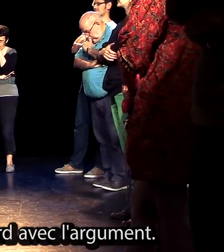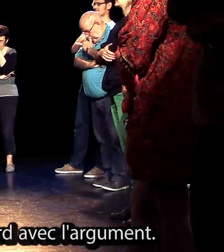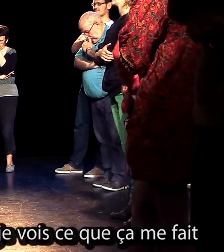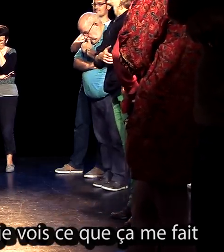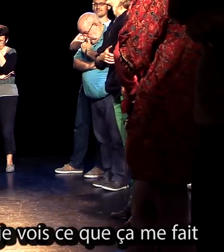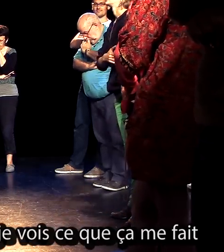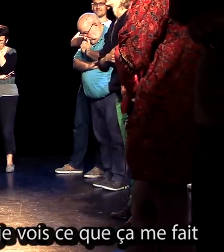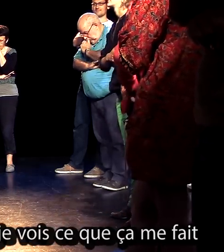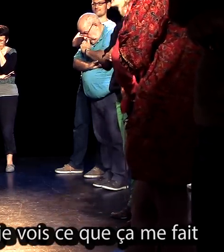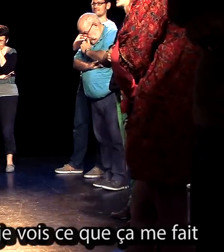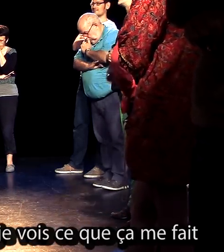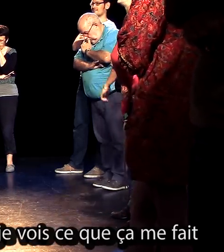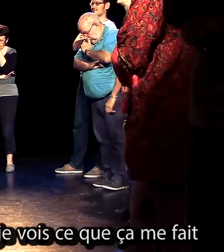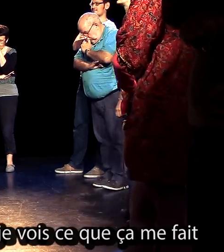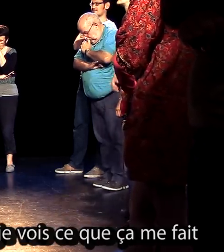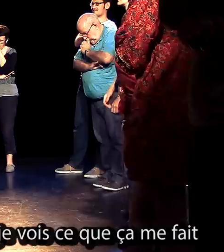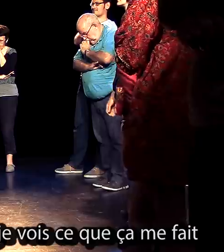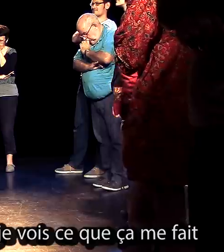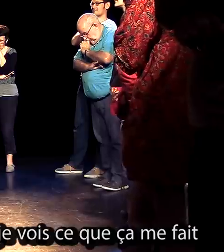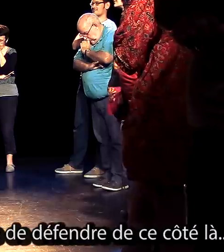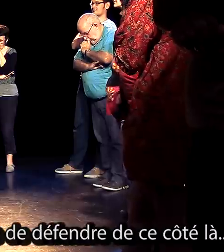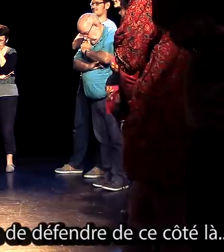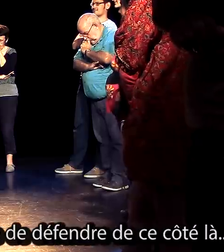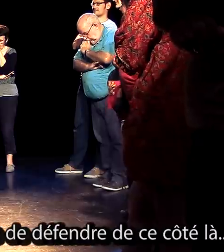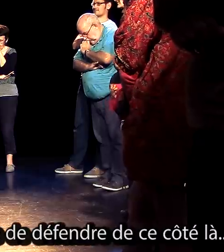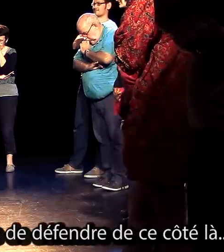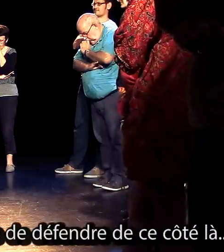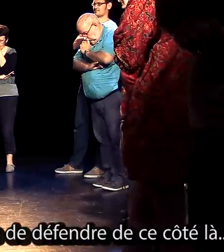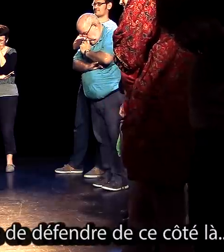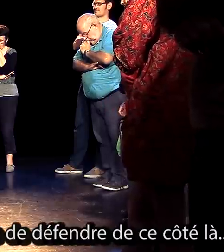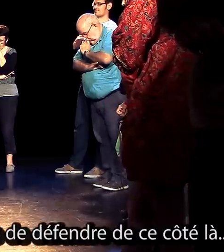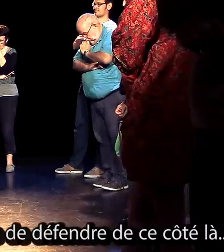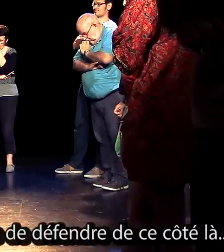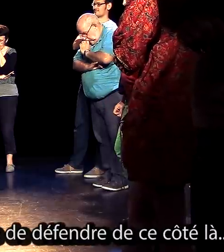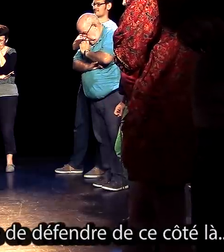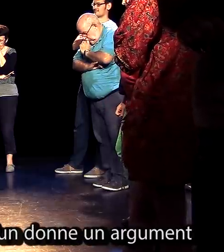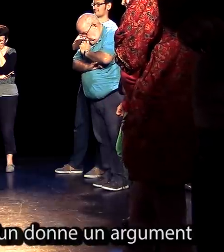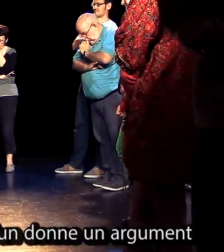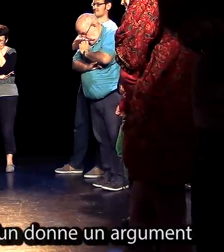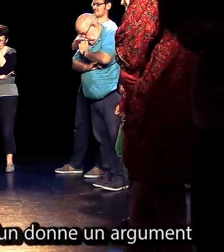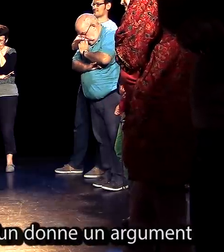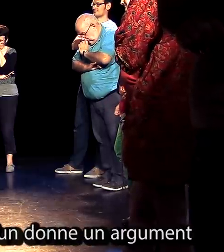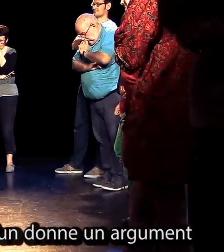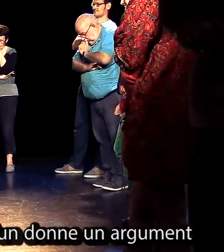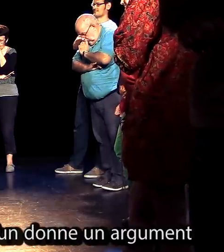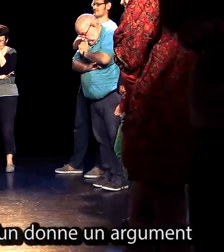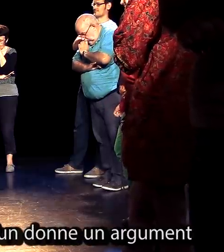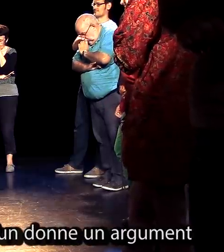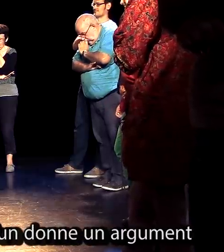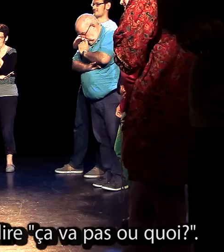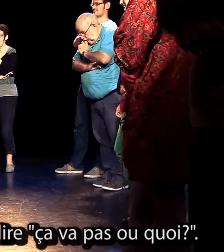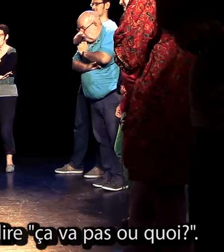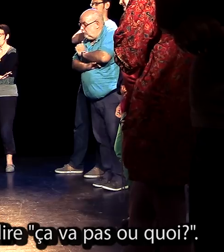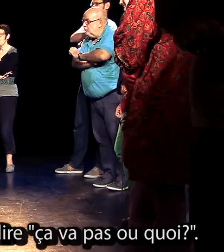Et du coup, je me retrouve dans l'autre camp, et puis je vois qu'est-ce que ça me fait d'être dans l'autre camp, qu'est-ce que j'ai envie de défendre de ce côté-là, c'est clair. Évidemment, si de mon côté, il y a quelqu'un qui donne un